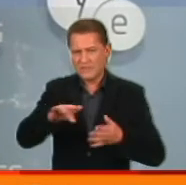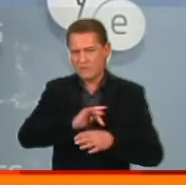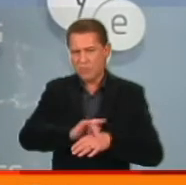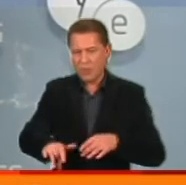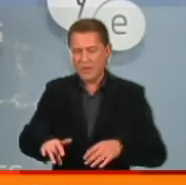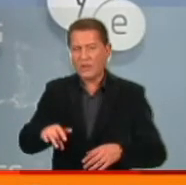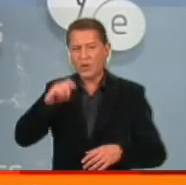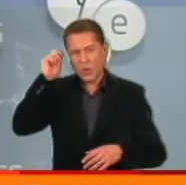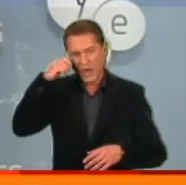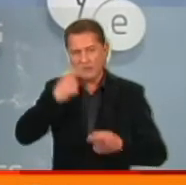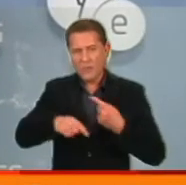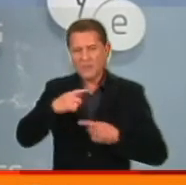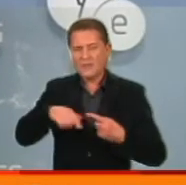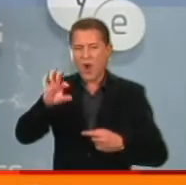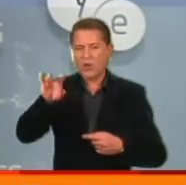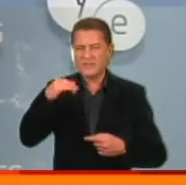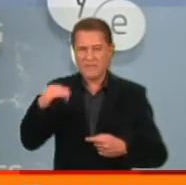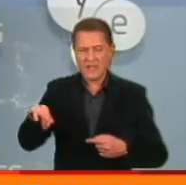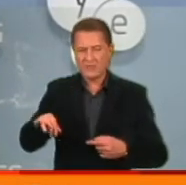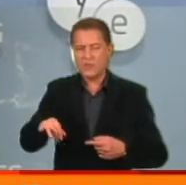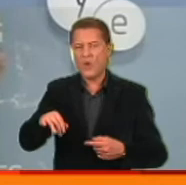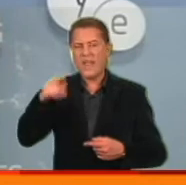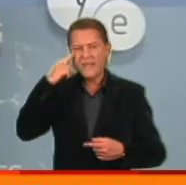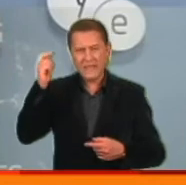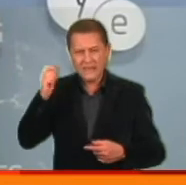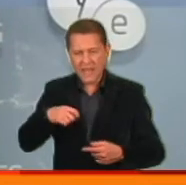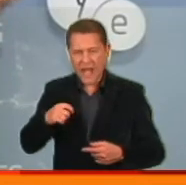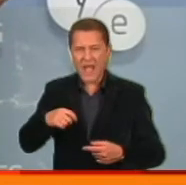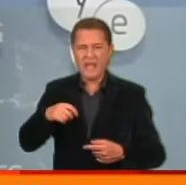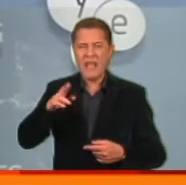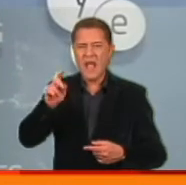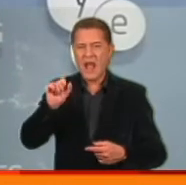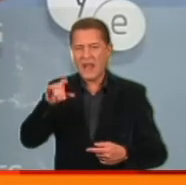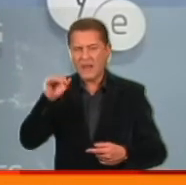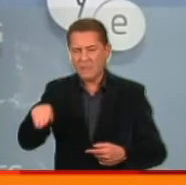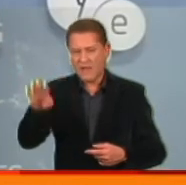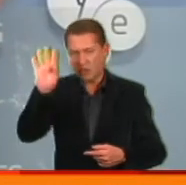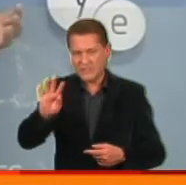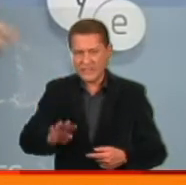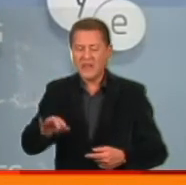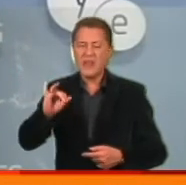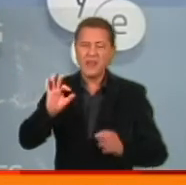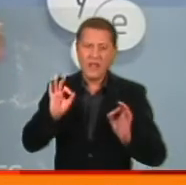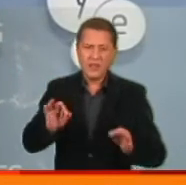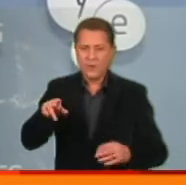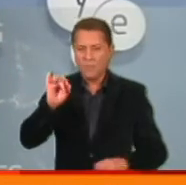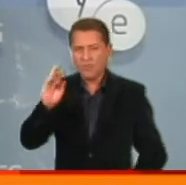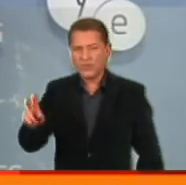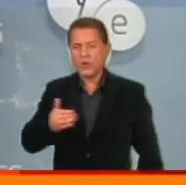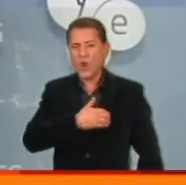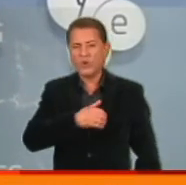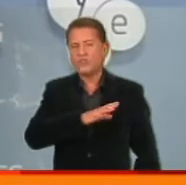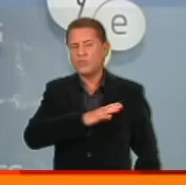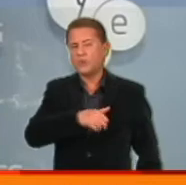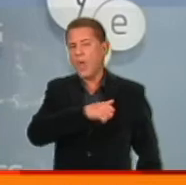до Османської імперії, здійснює стару мрію Китай, халіфат у Сирії. Ну і, звісно, Путін хоче бути Петром